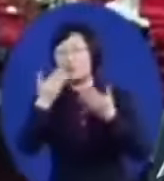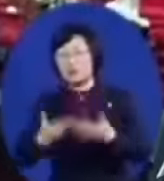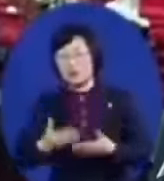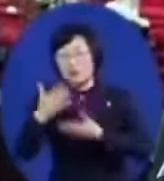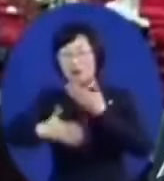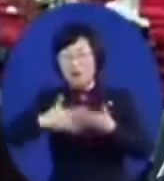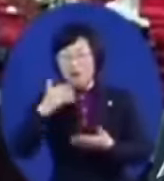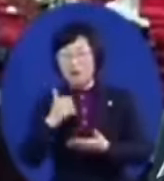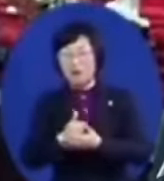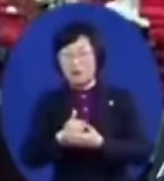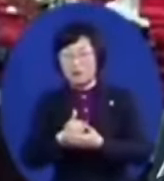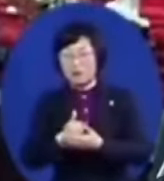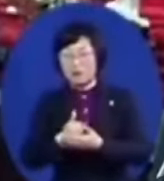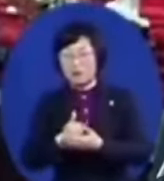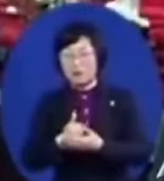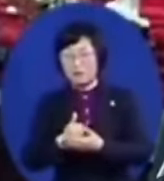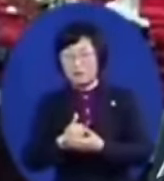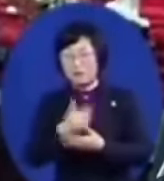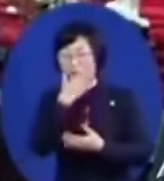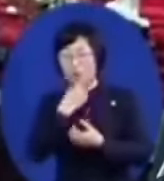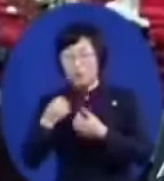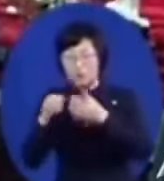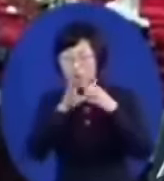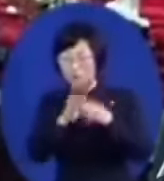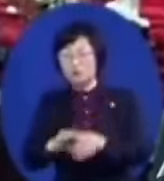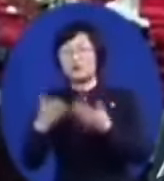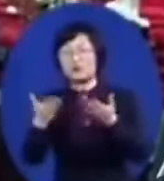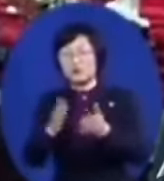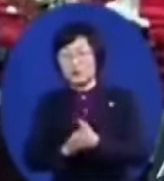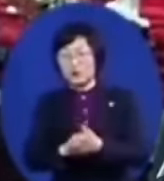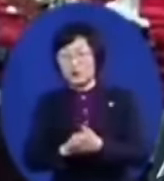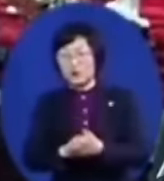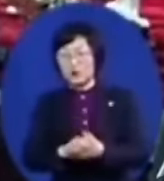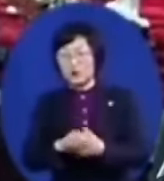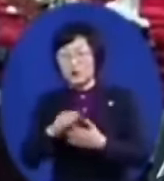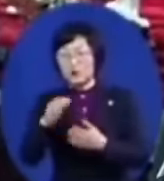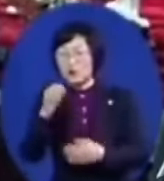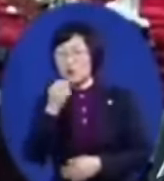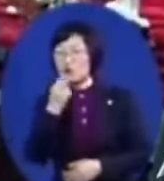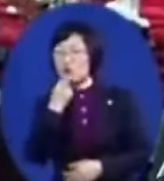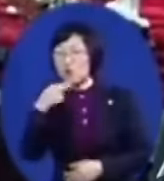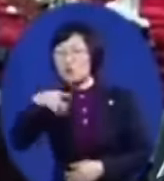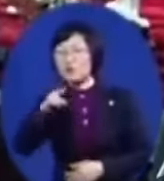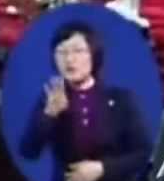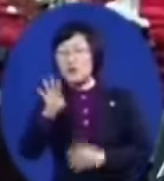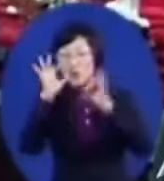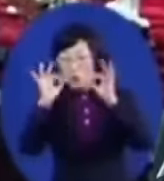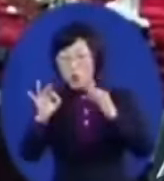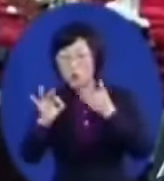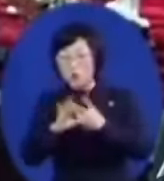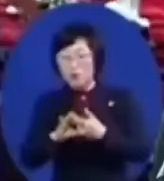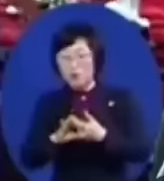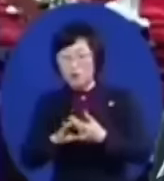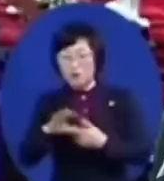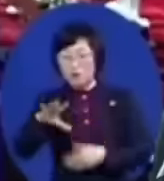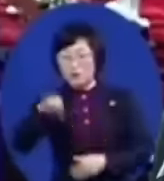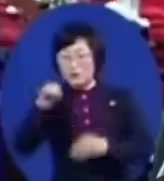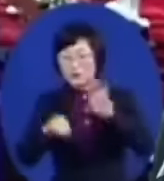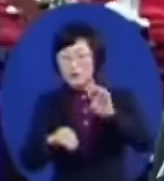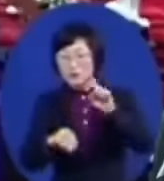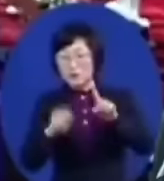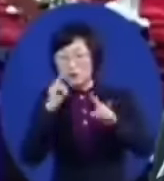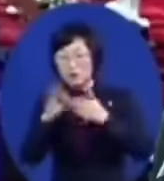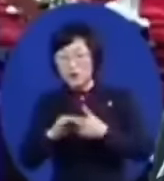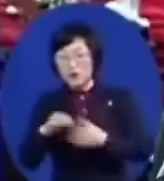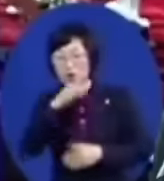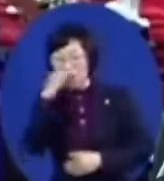하나님은 사람을 차별대우하지 않습니다. 요셉을 보십시오. 창세기 41장 41절로 43절에 바로가 또 요셉에게 이르되 내가